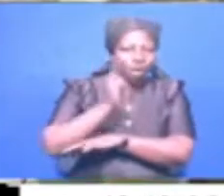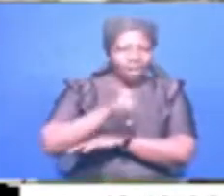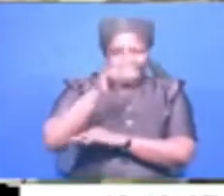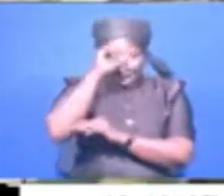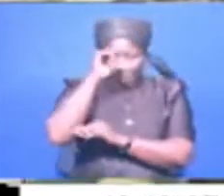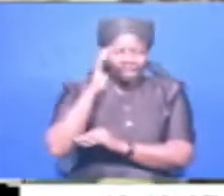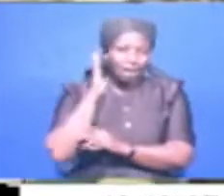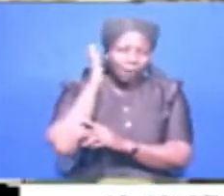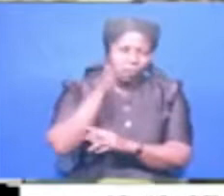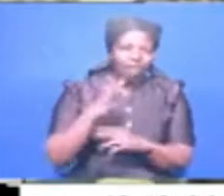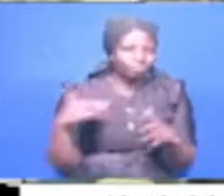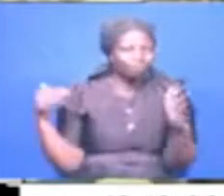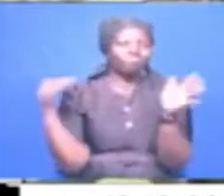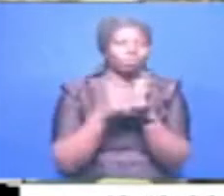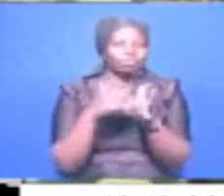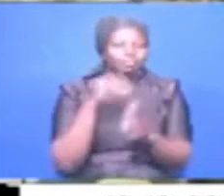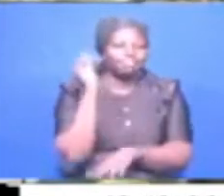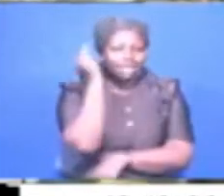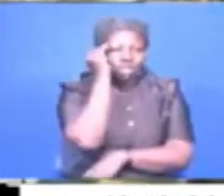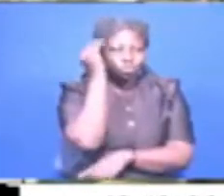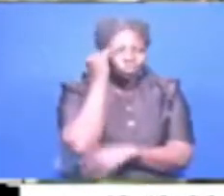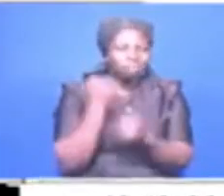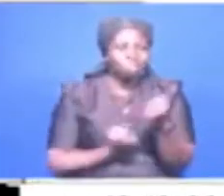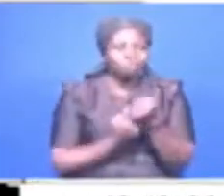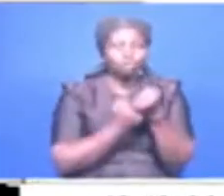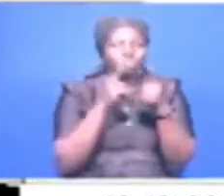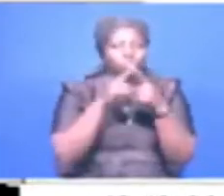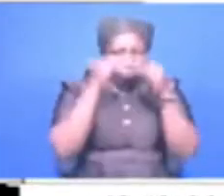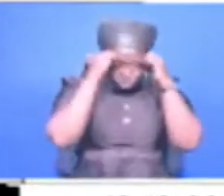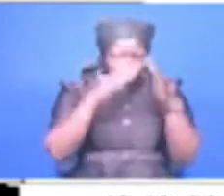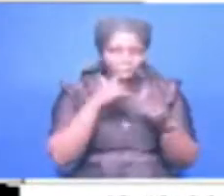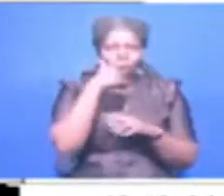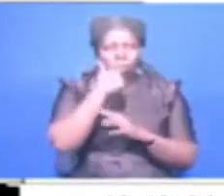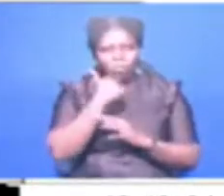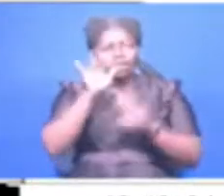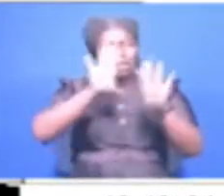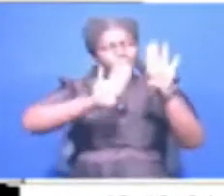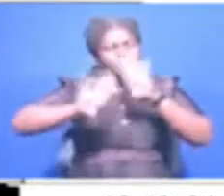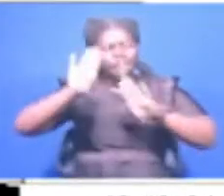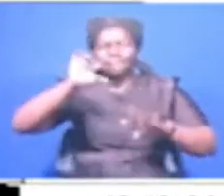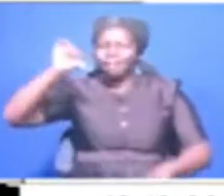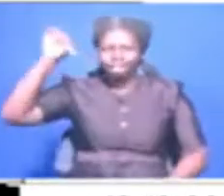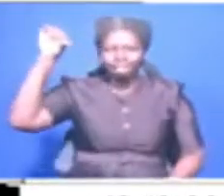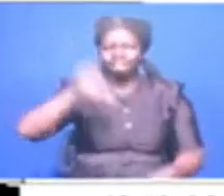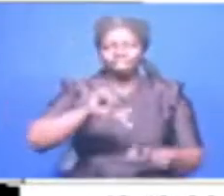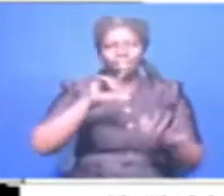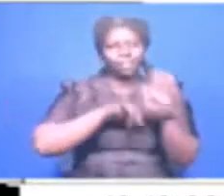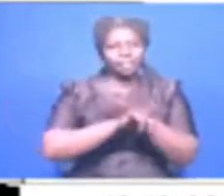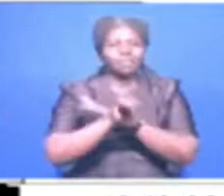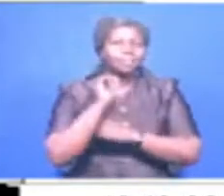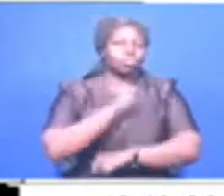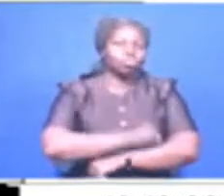elimu wanafunzi walio na utovu wa nidhamu masomoni. Mtoto yeyote ambaye anakuwa sponsored na serikali